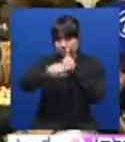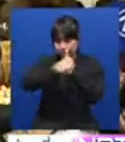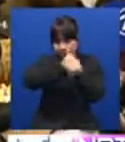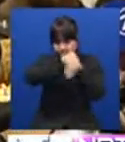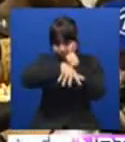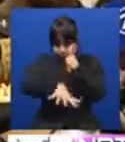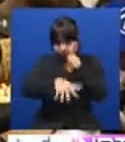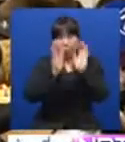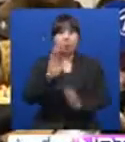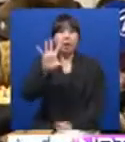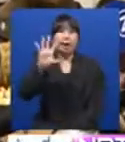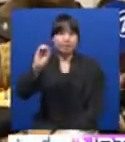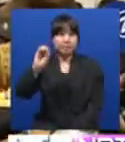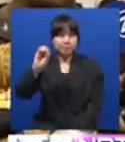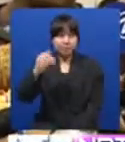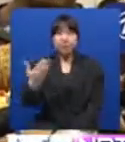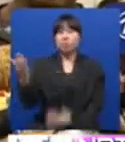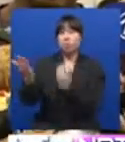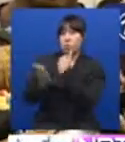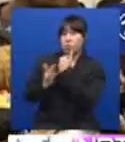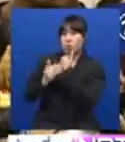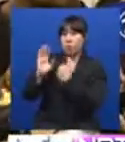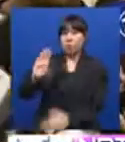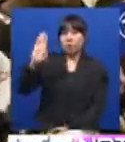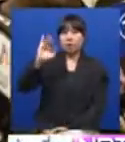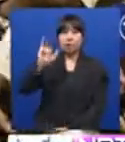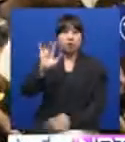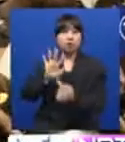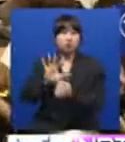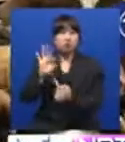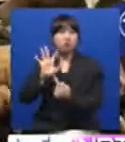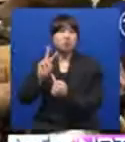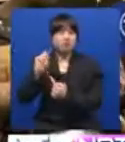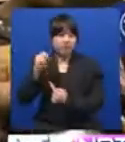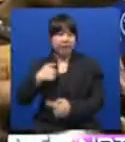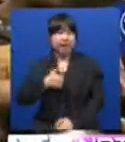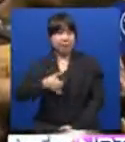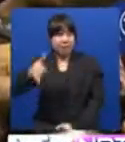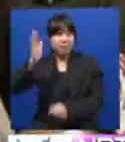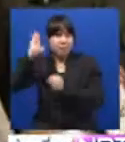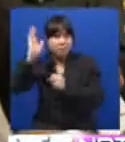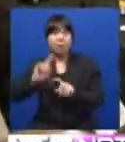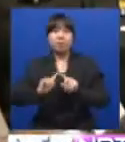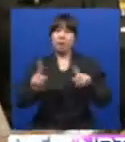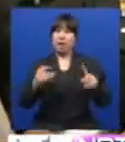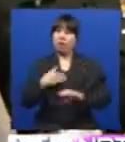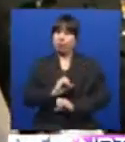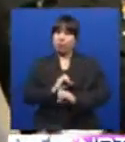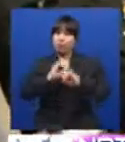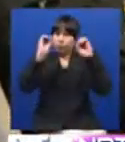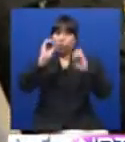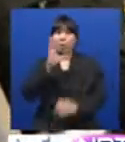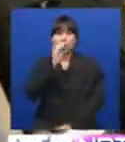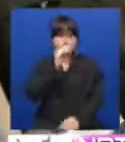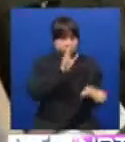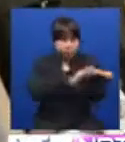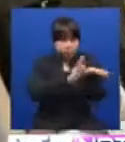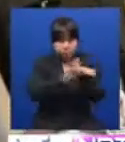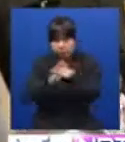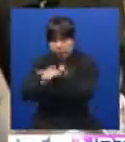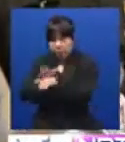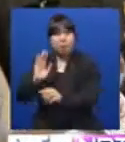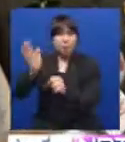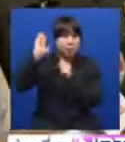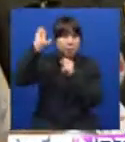และเคยได้รับการเชิญชวนจากบริษัทยูฟันให้เป็นพิธีกรแต่ยืนยันว่าไม่เคยมีการพูดชักชวนผู้อื่น